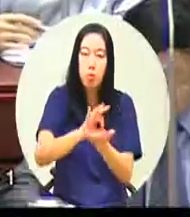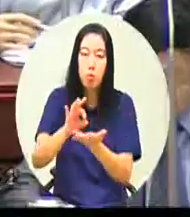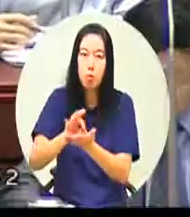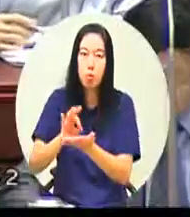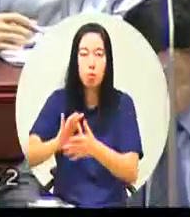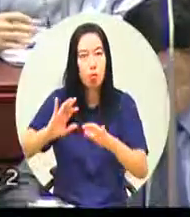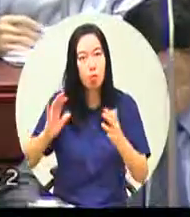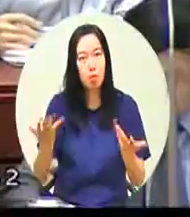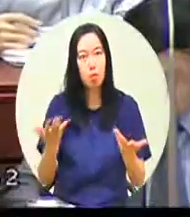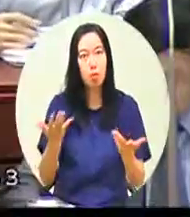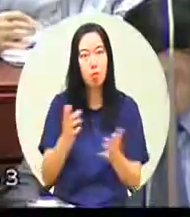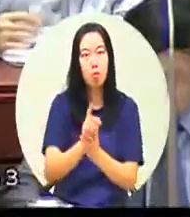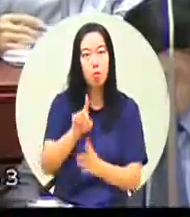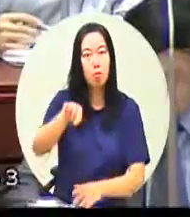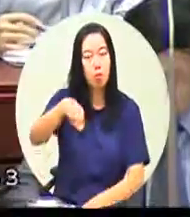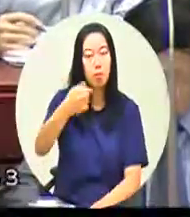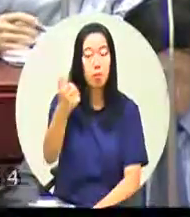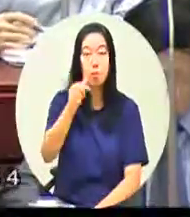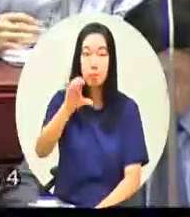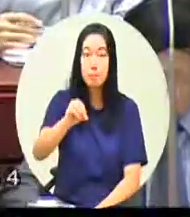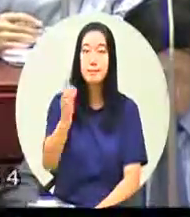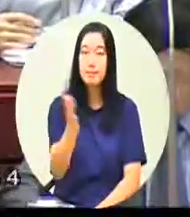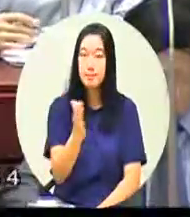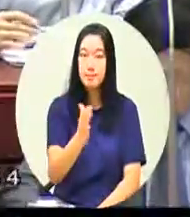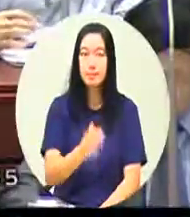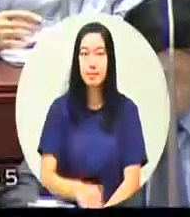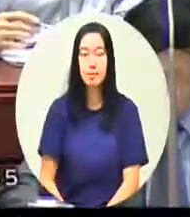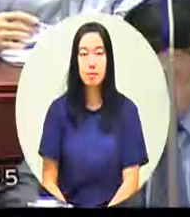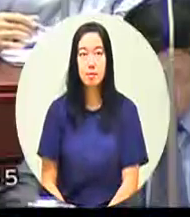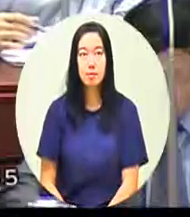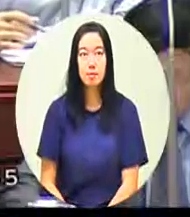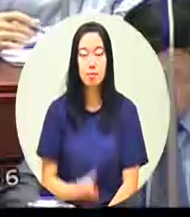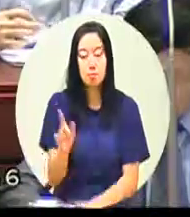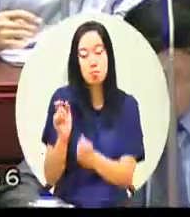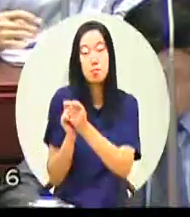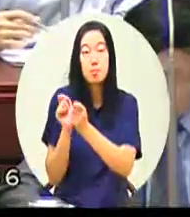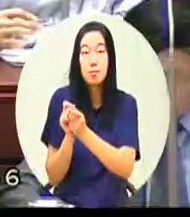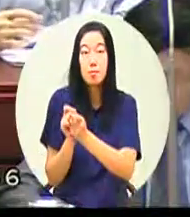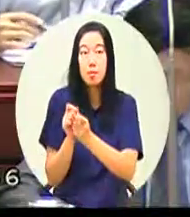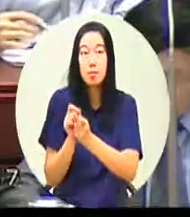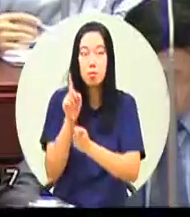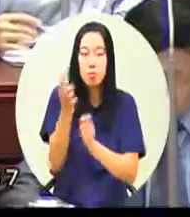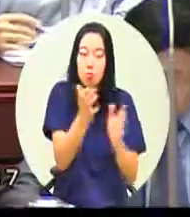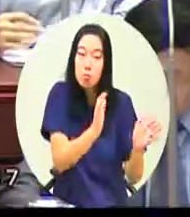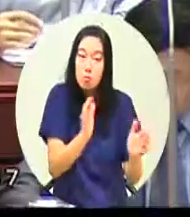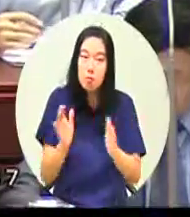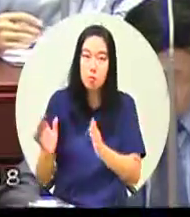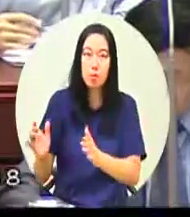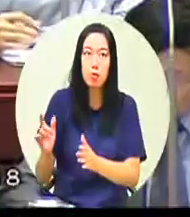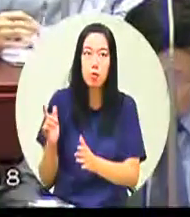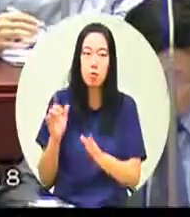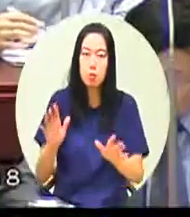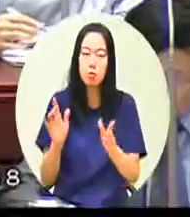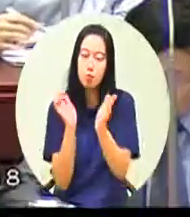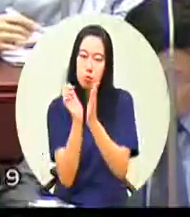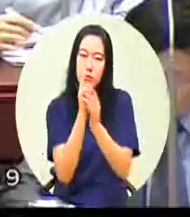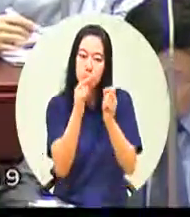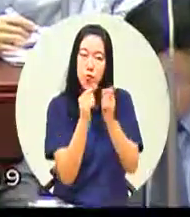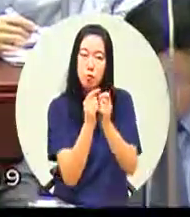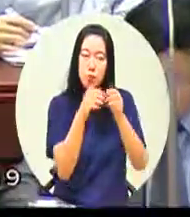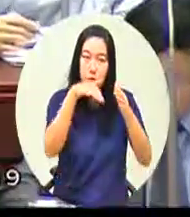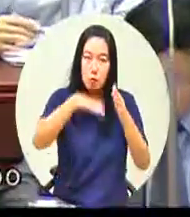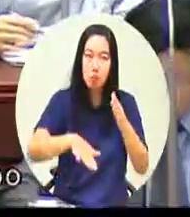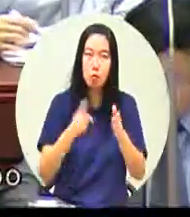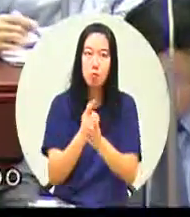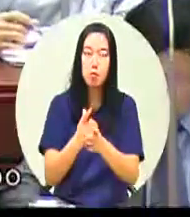要150万左右哈。这个部分因为最近都在准备在都拟在嘛哈，我们最后一批在做